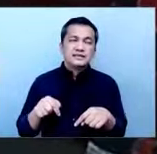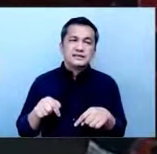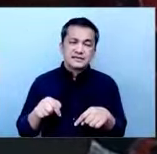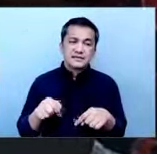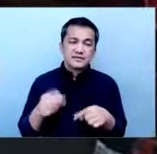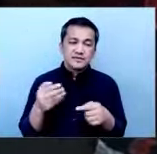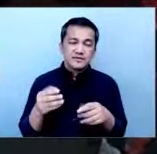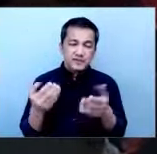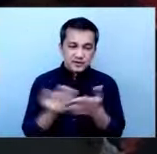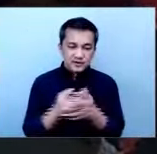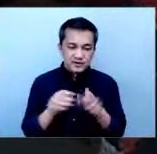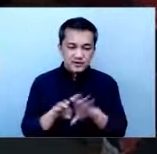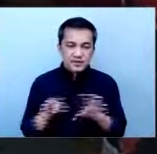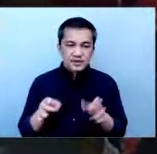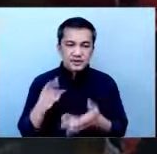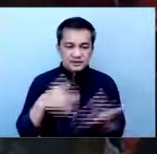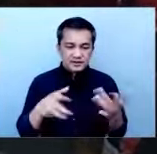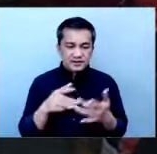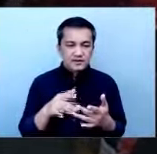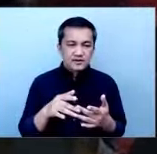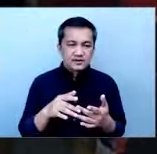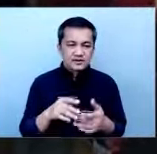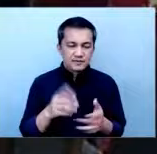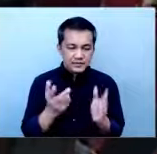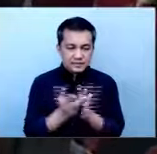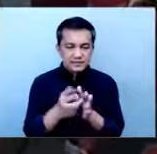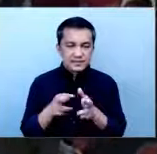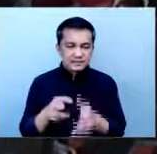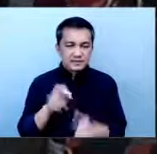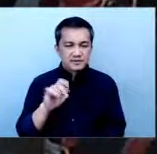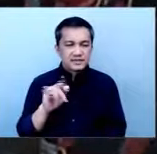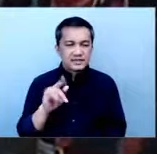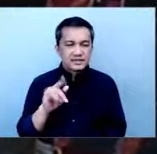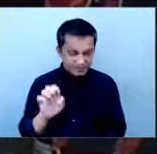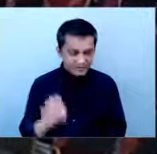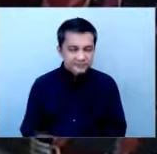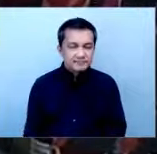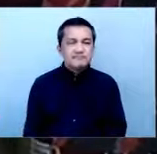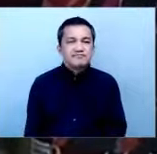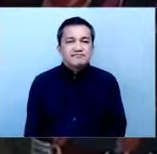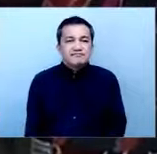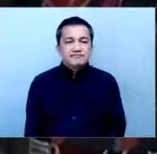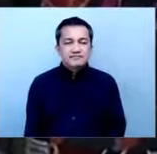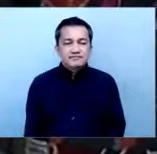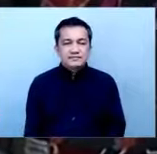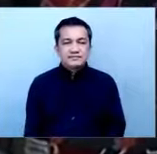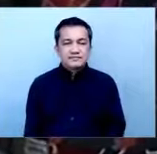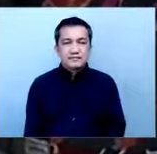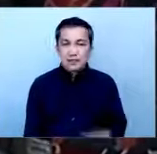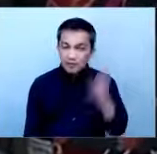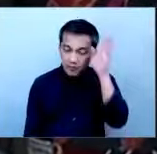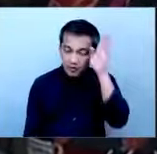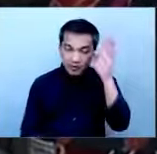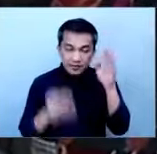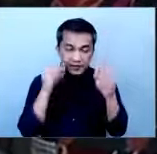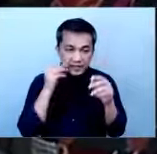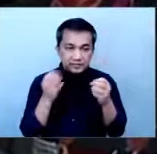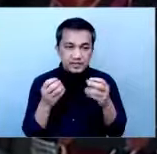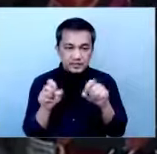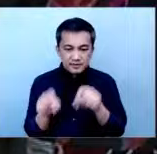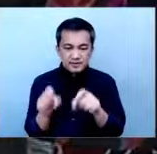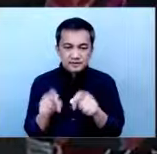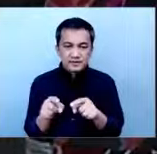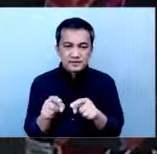bagong bukas na pasyalan dito sa Pasig River Esplanade. And syempre, Bok, Mean, marami din ngayon dito yung mga nagbebenta ng